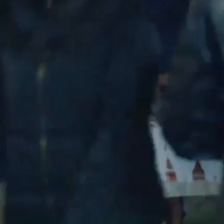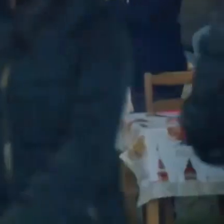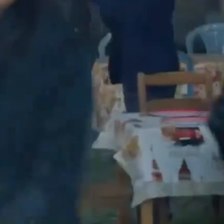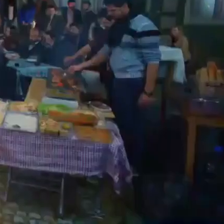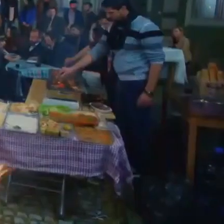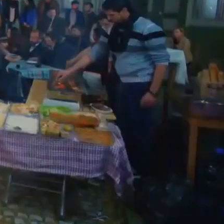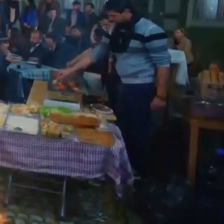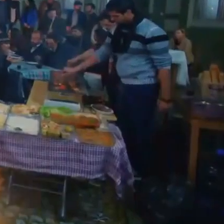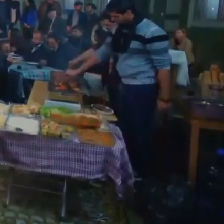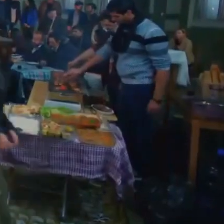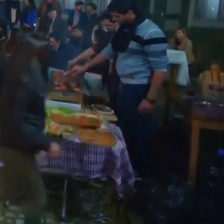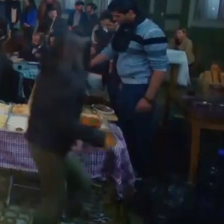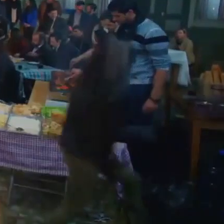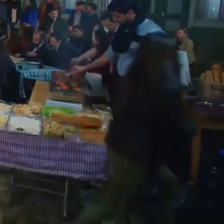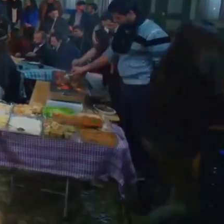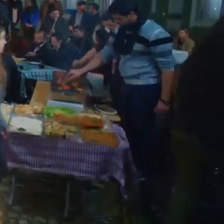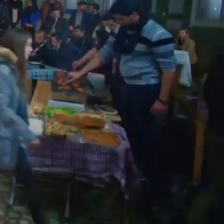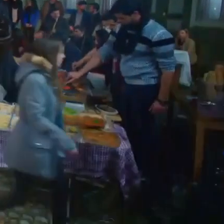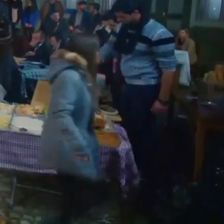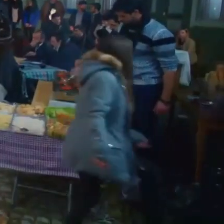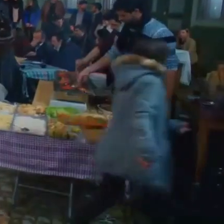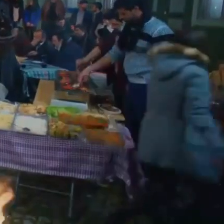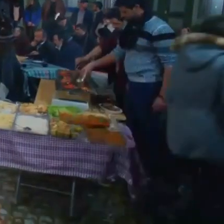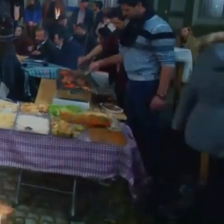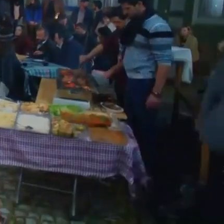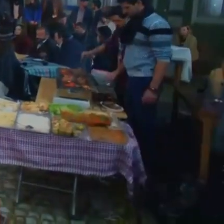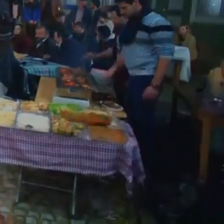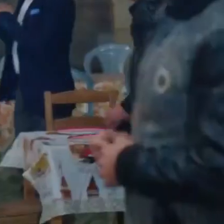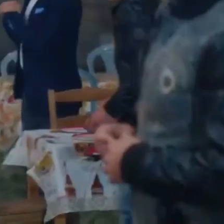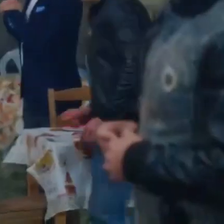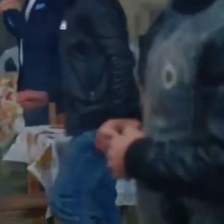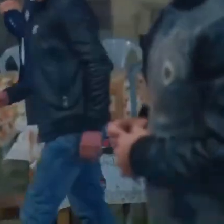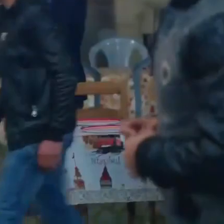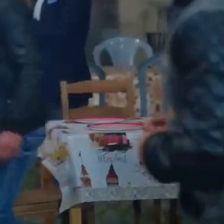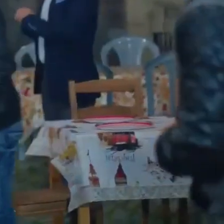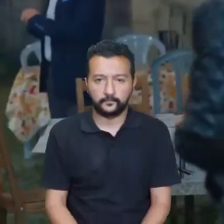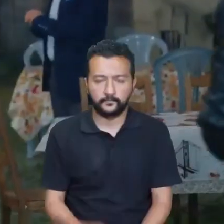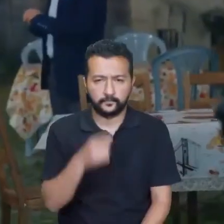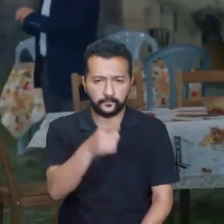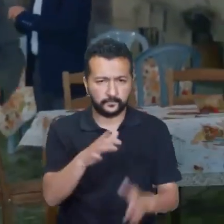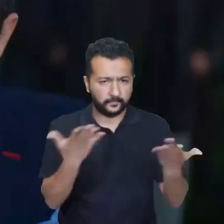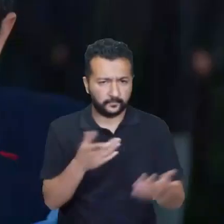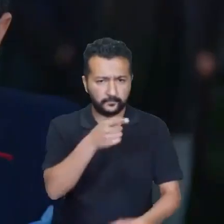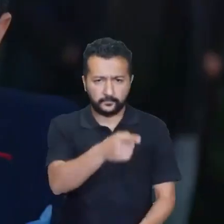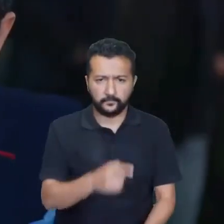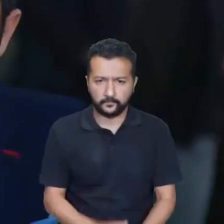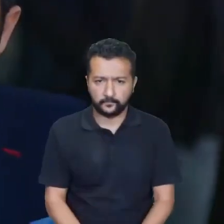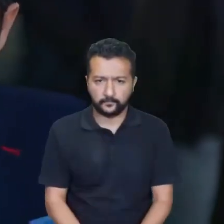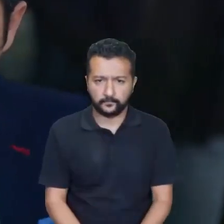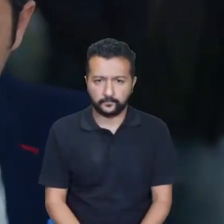sıralanmış. Oturdukları masalara mezeler bir bir servis ediliyor. Halit koyu renk takımını çekmiş, hızlı adımlarla meydana